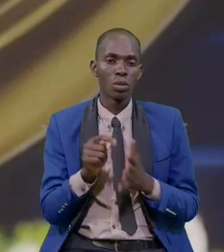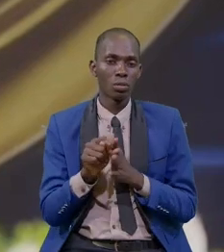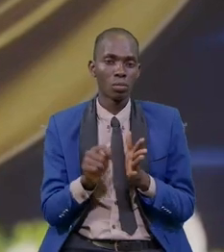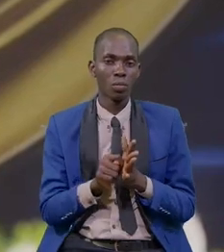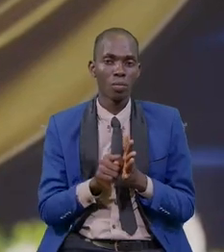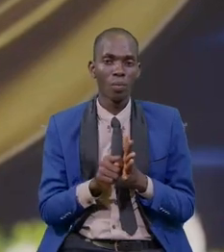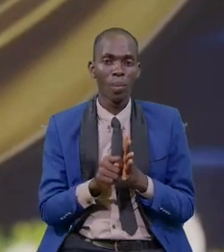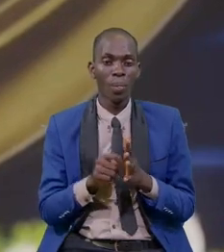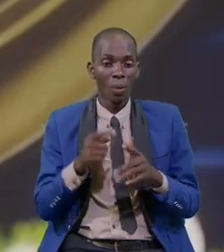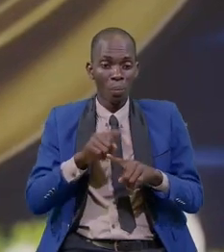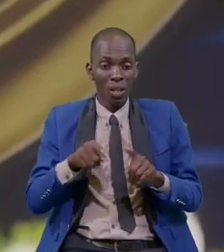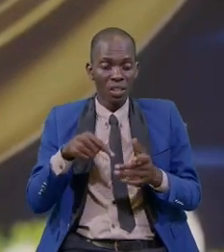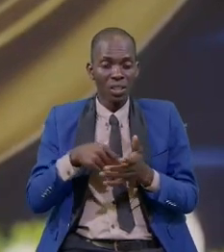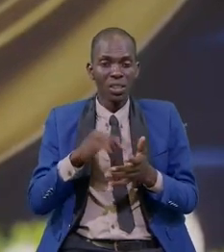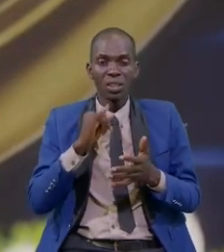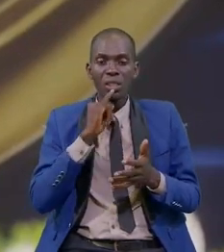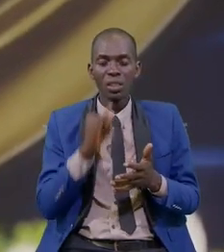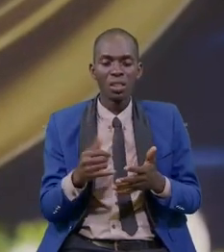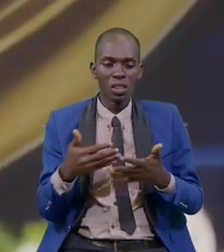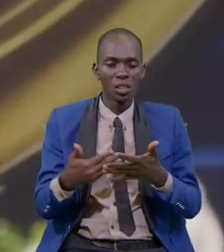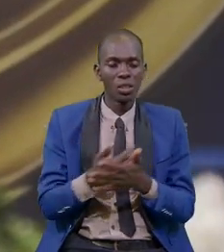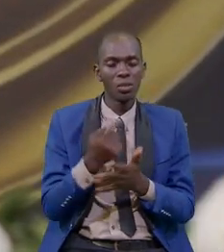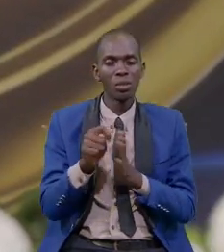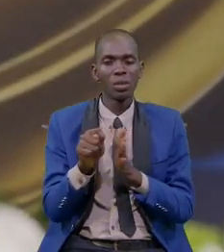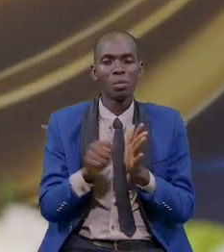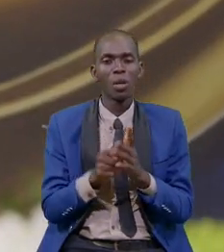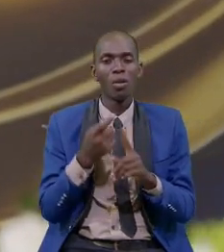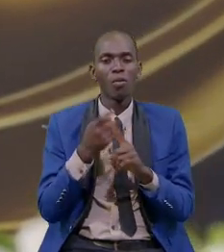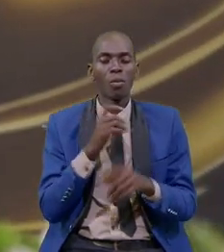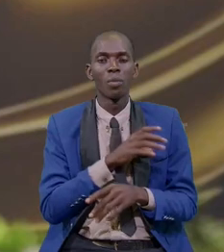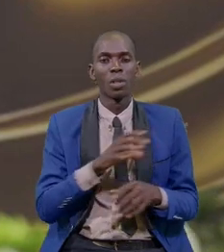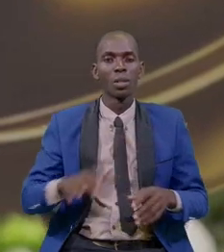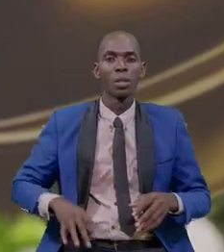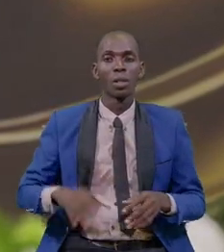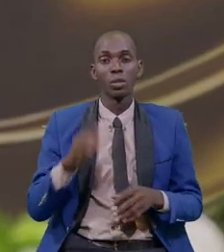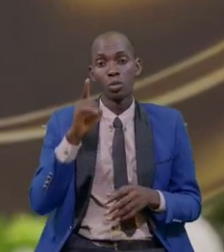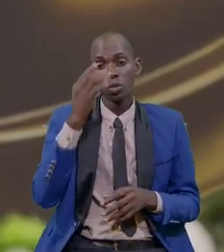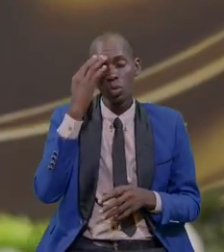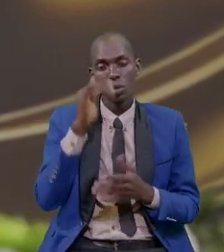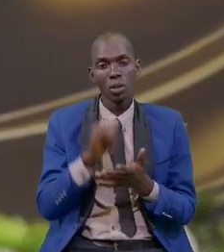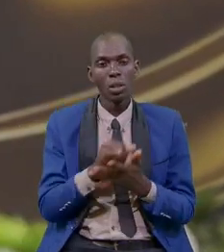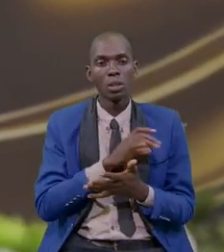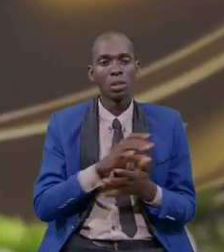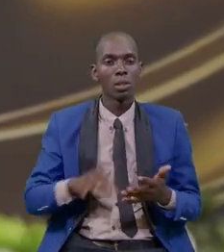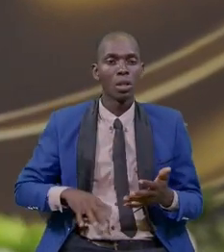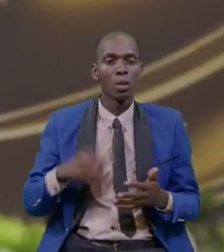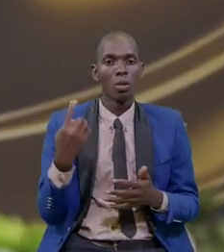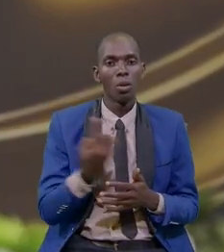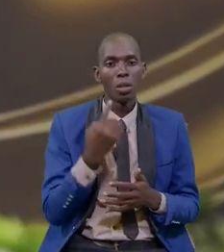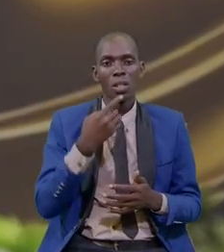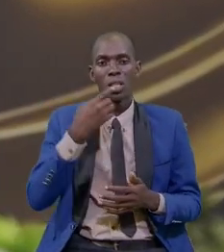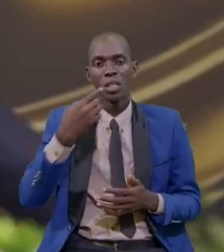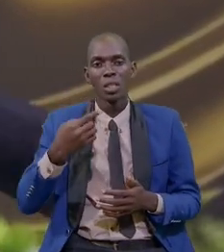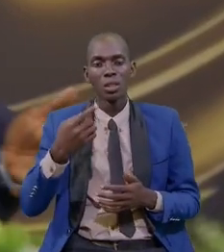Nouveau Testament sortant de la bouche de Jésus lui-même. Et vous savez que Jésus dit la vérité, il dit toujours la vérité. Et il dit que